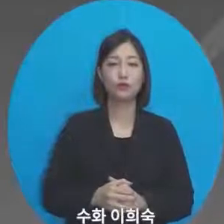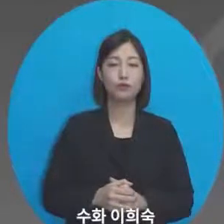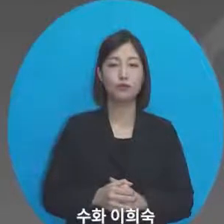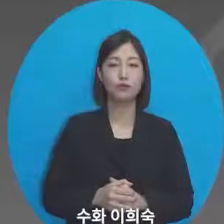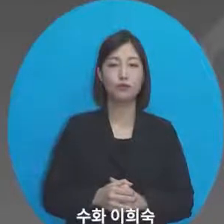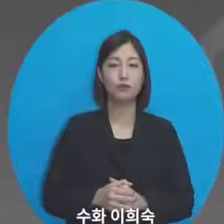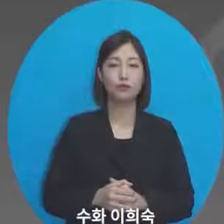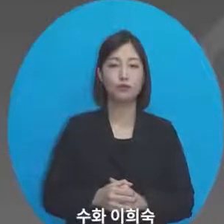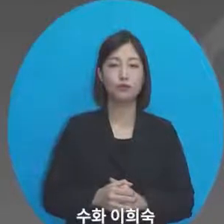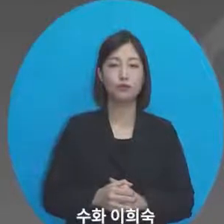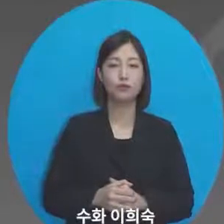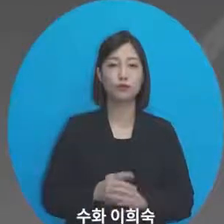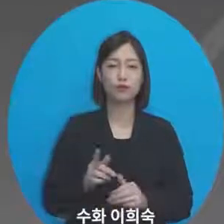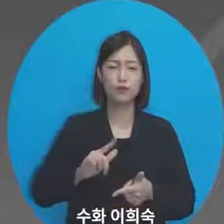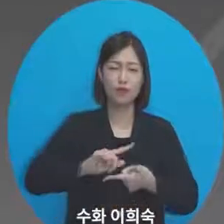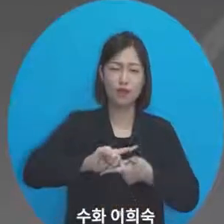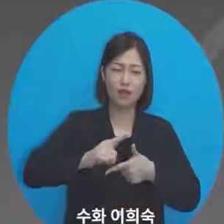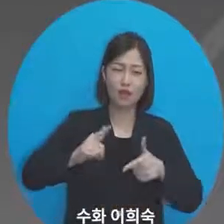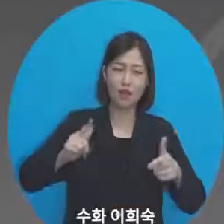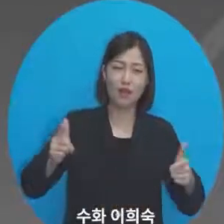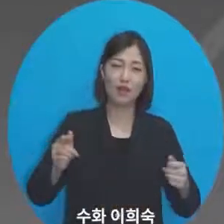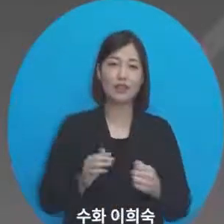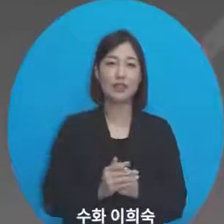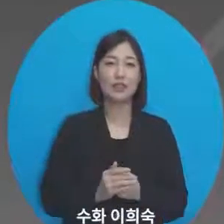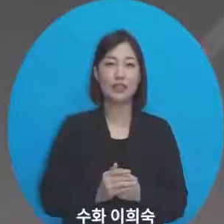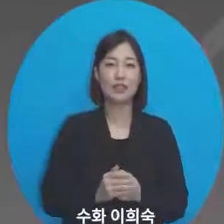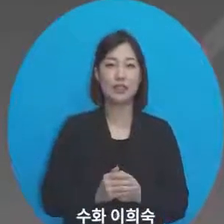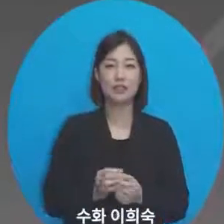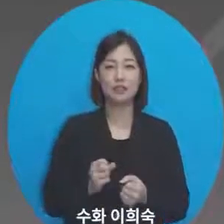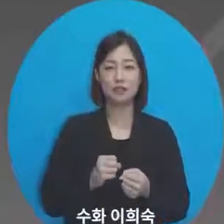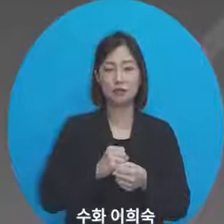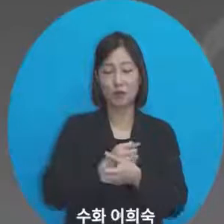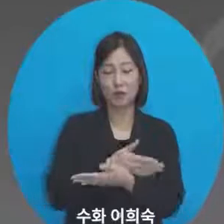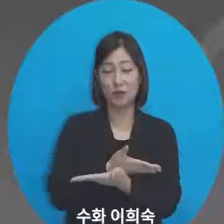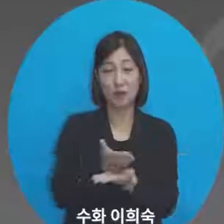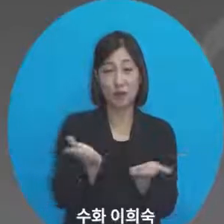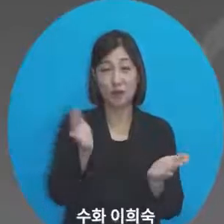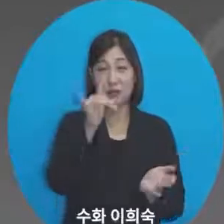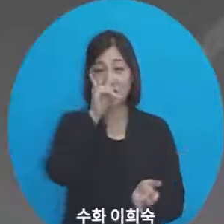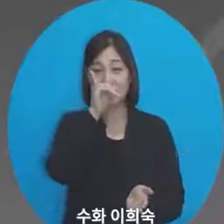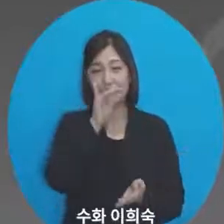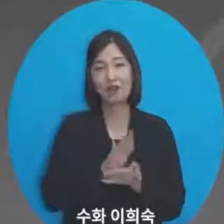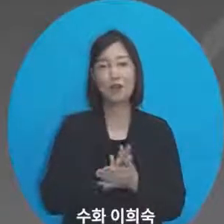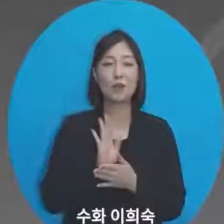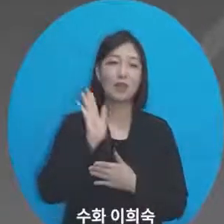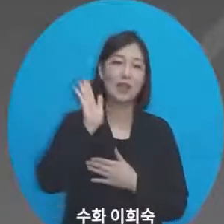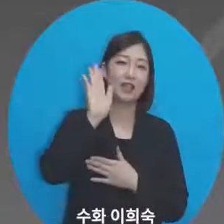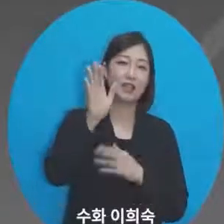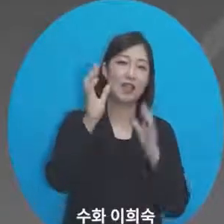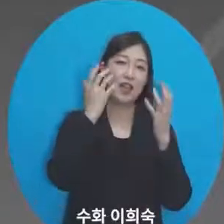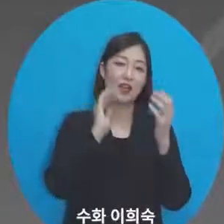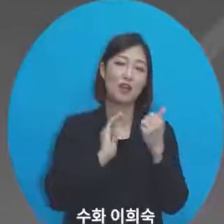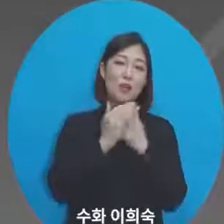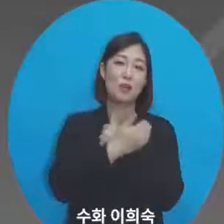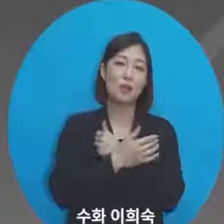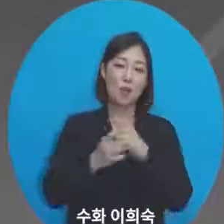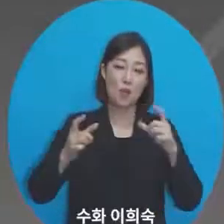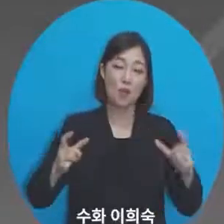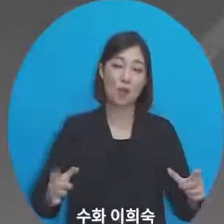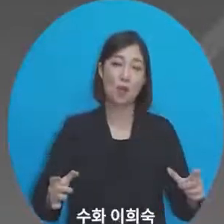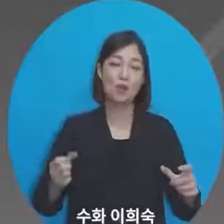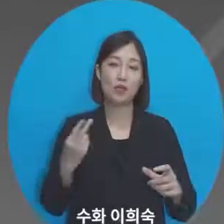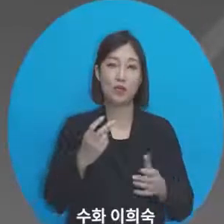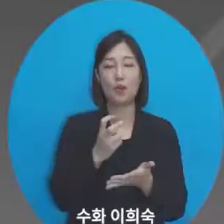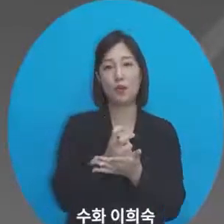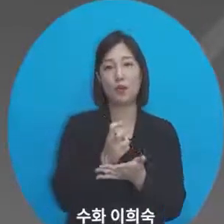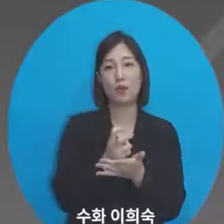이런 것들이 널리 보급된다면 어린이 보호구역 내의 교통약자 안전에 조금 더 큰 기여를 할 것이라고 생각을 하고